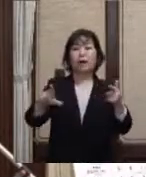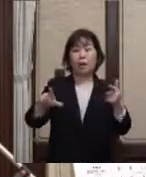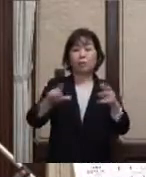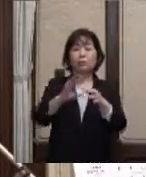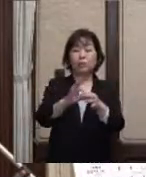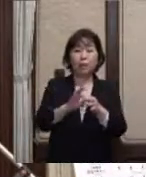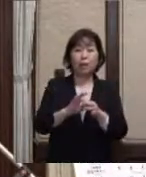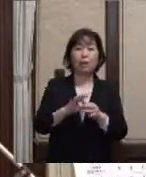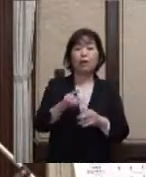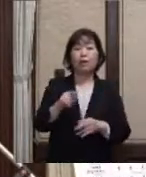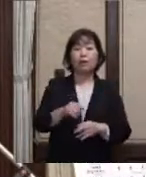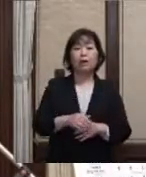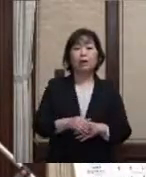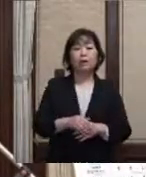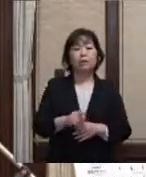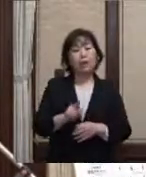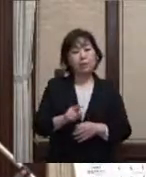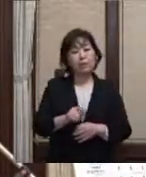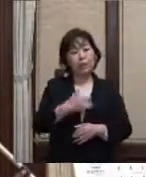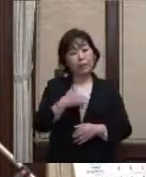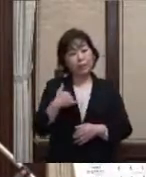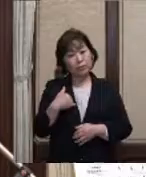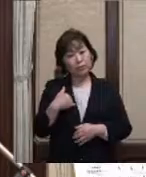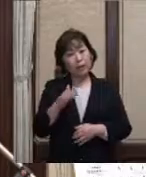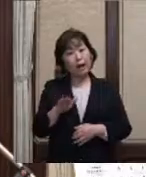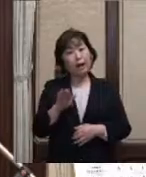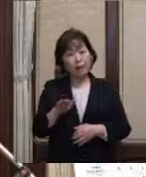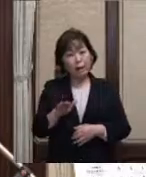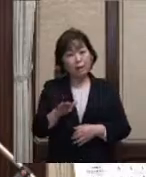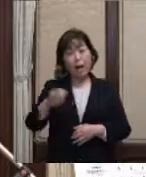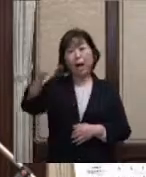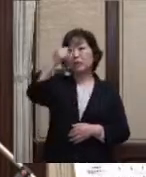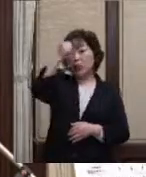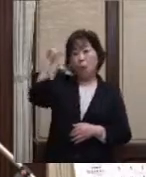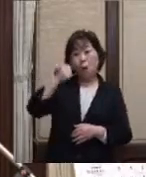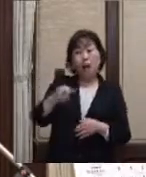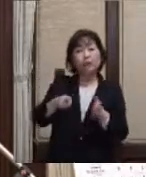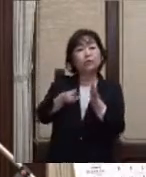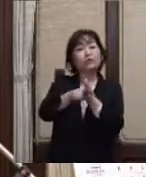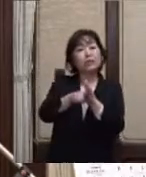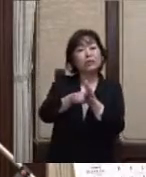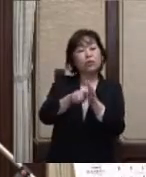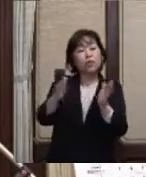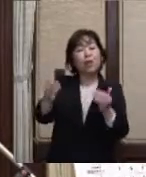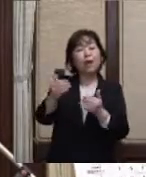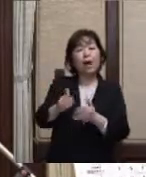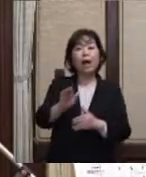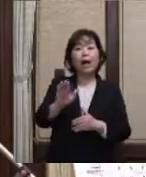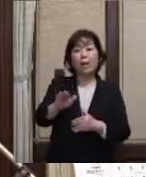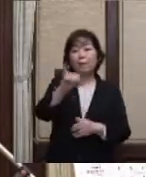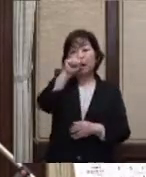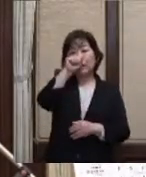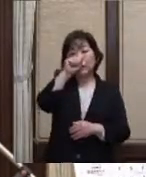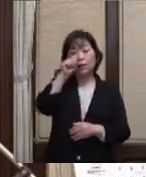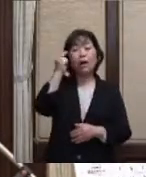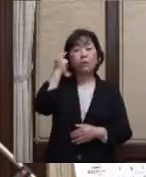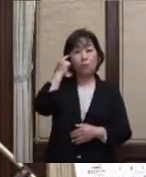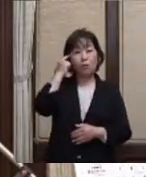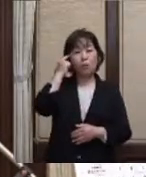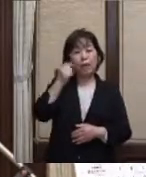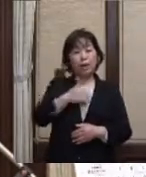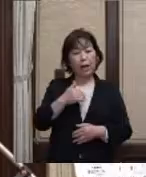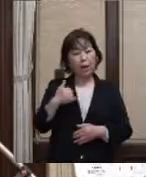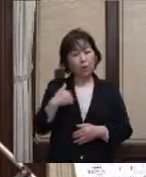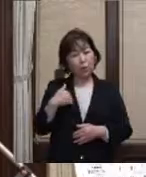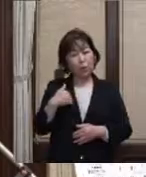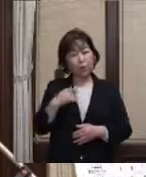から、まあ、可能であれば、シャワー付きの部屋があればいいなというふうなことだろうと思いますので、可能というか、